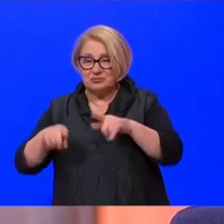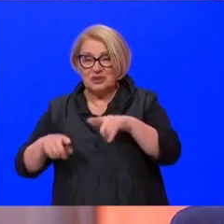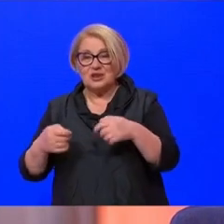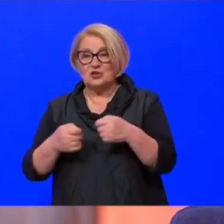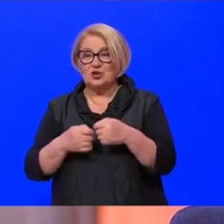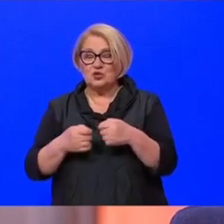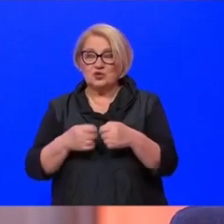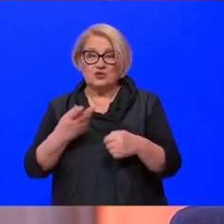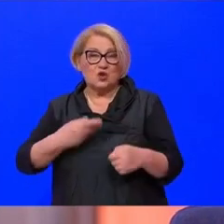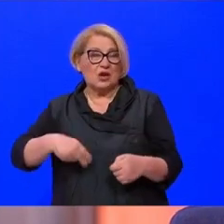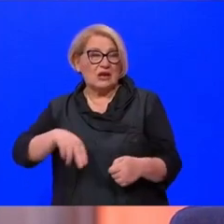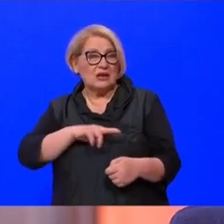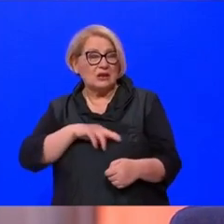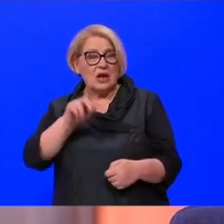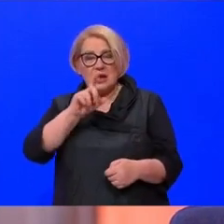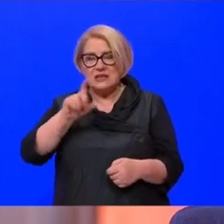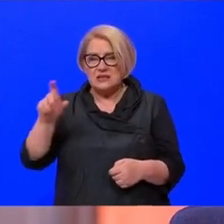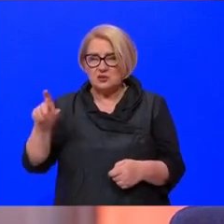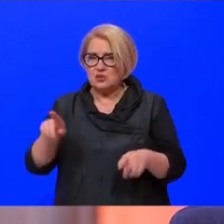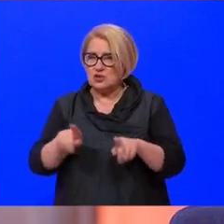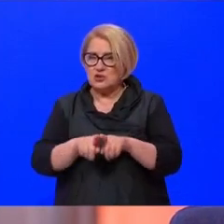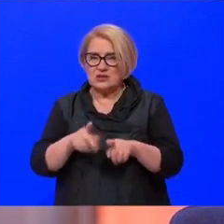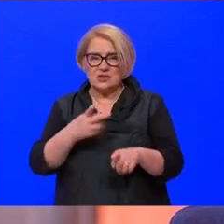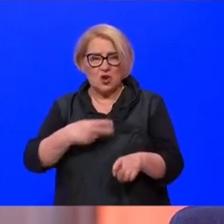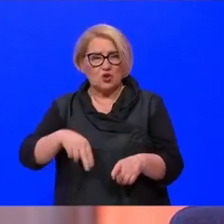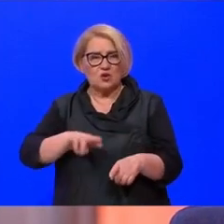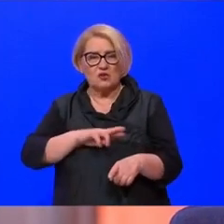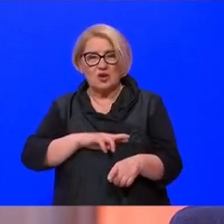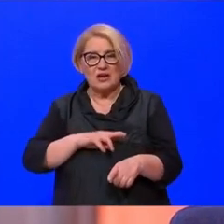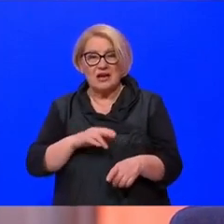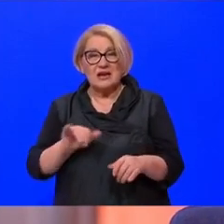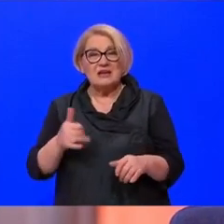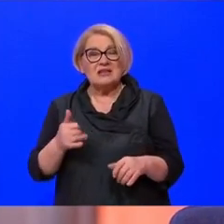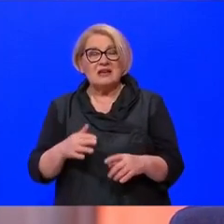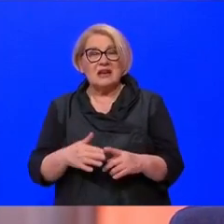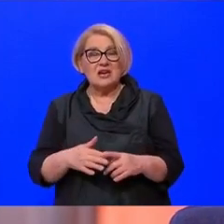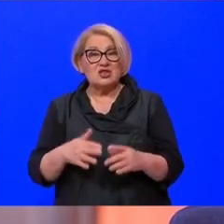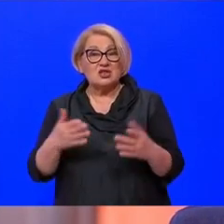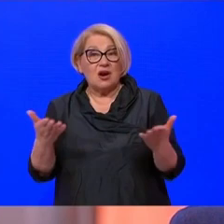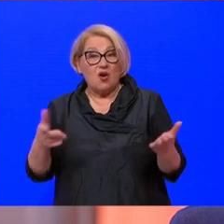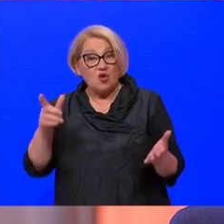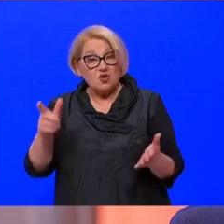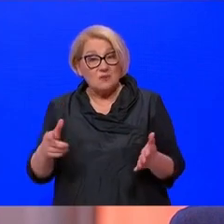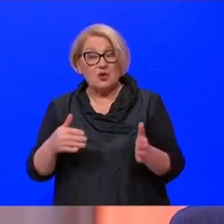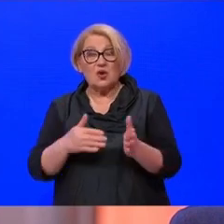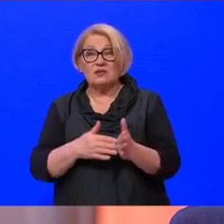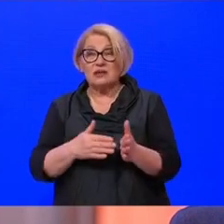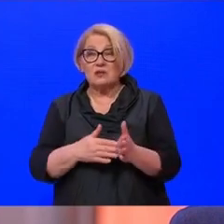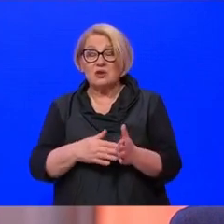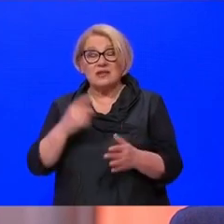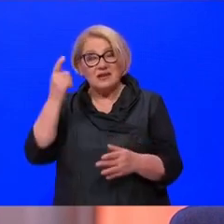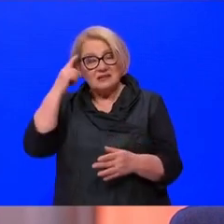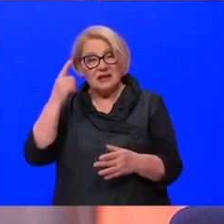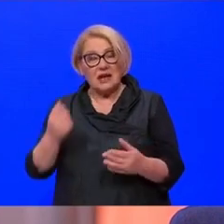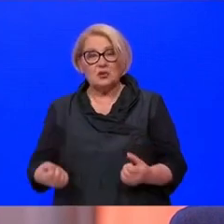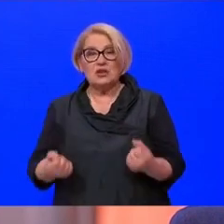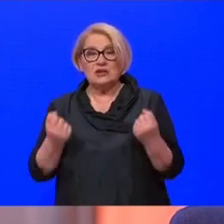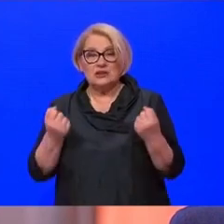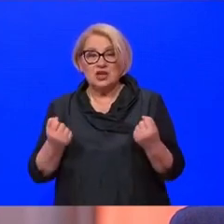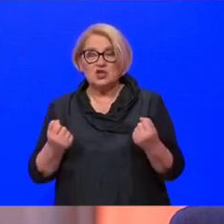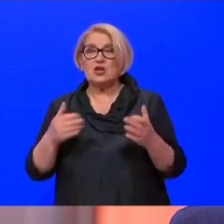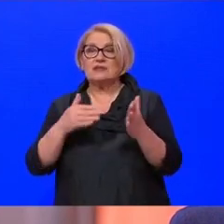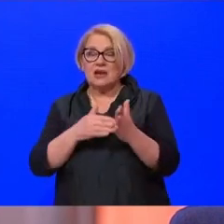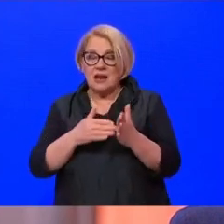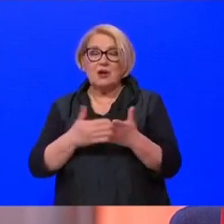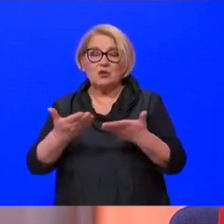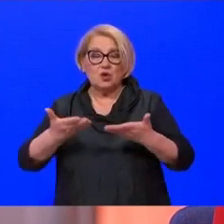je odgovorno, institucije su odgovorne, jer naši dragi potrebiti, pogotovo osobe s intelektualnim teškoćama, to